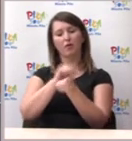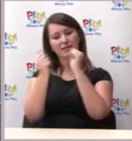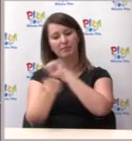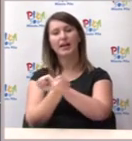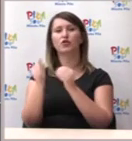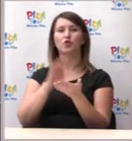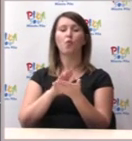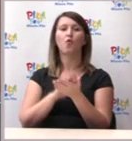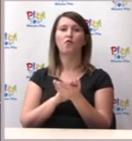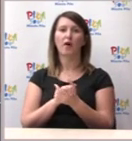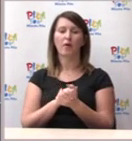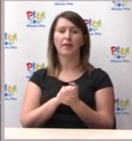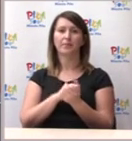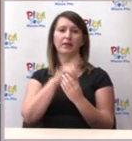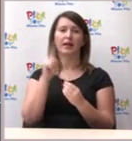nr